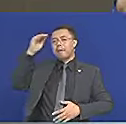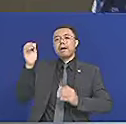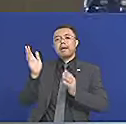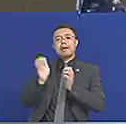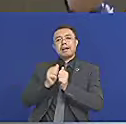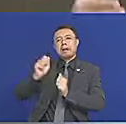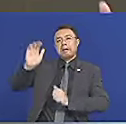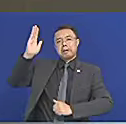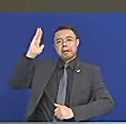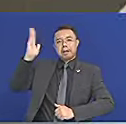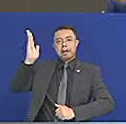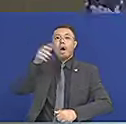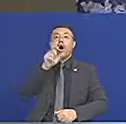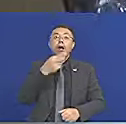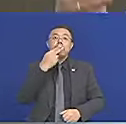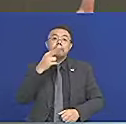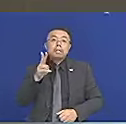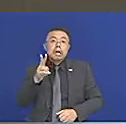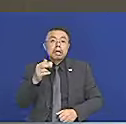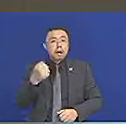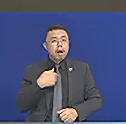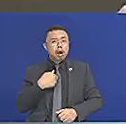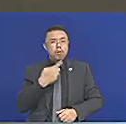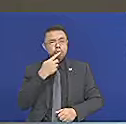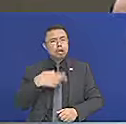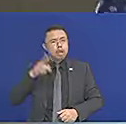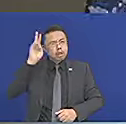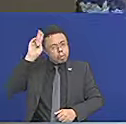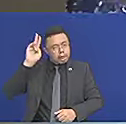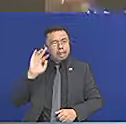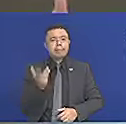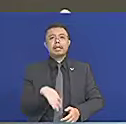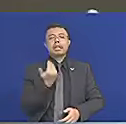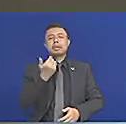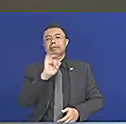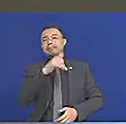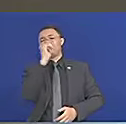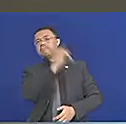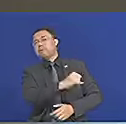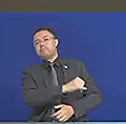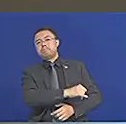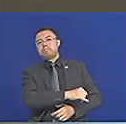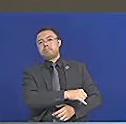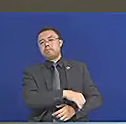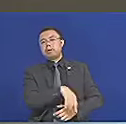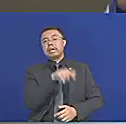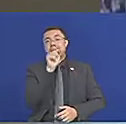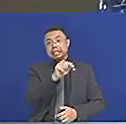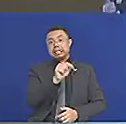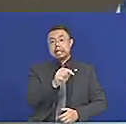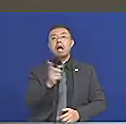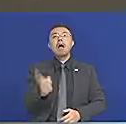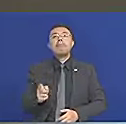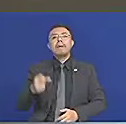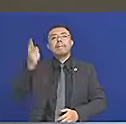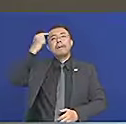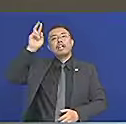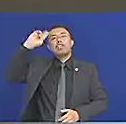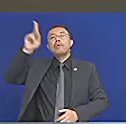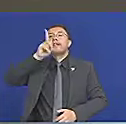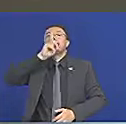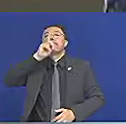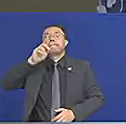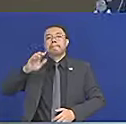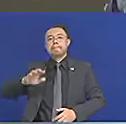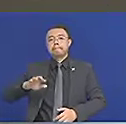yang mengaku percaya bertuhan tapi kelakuannya biadab itu karena menganggap Tuhan itu